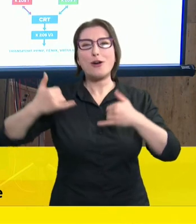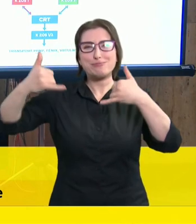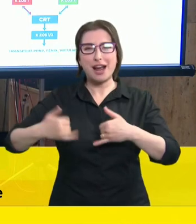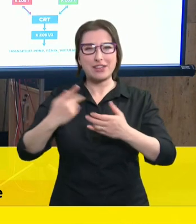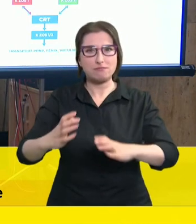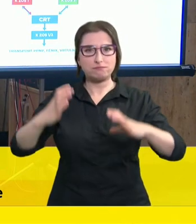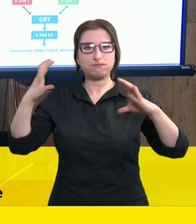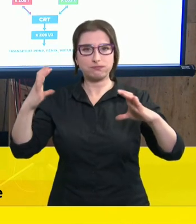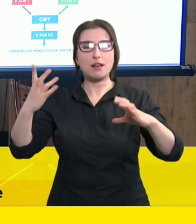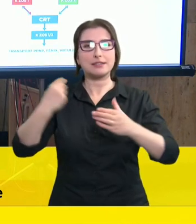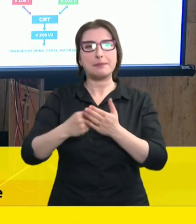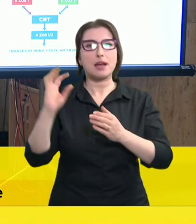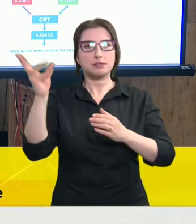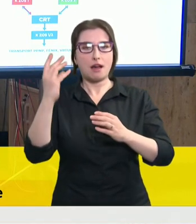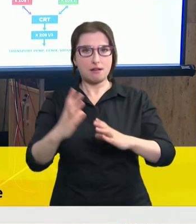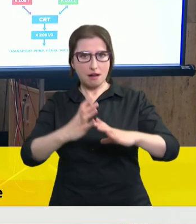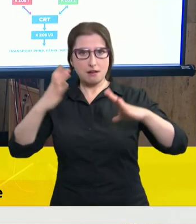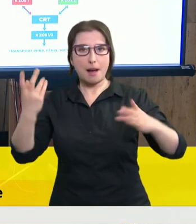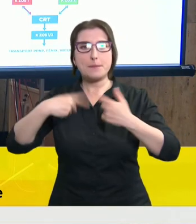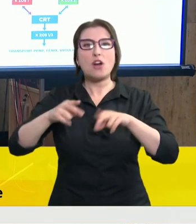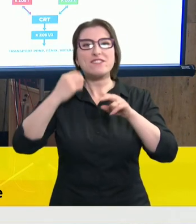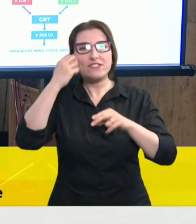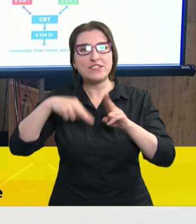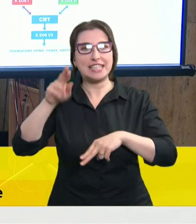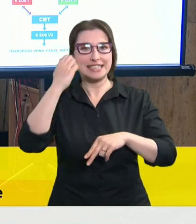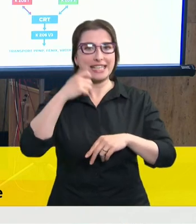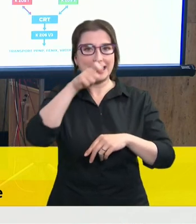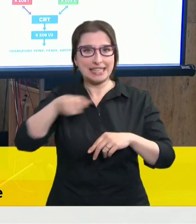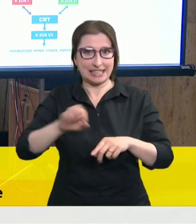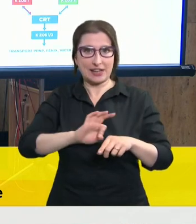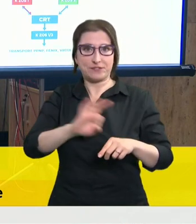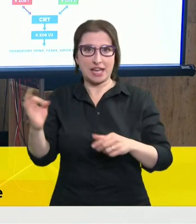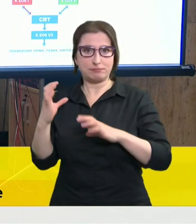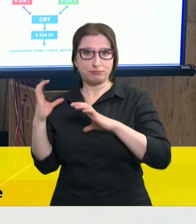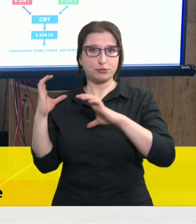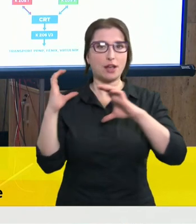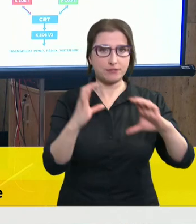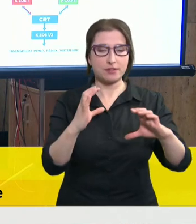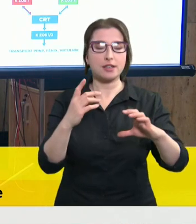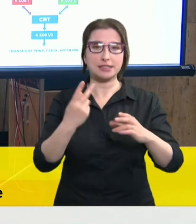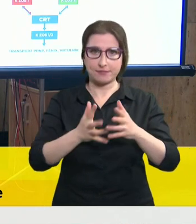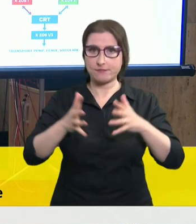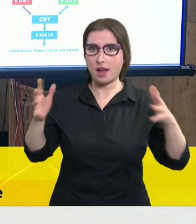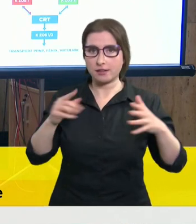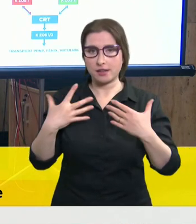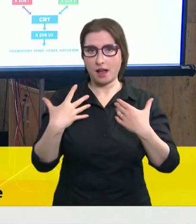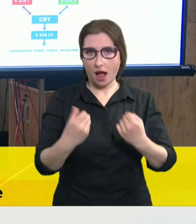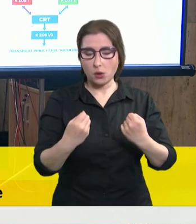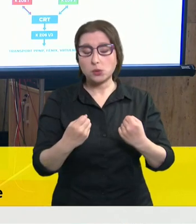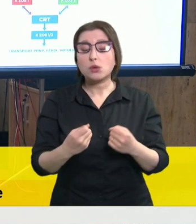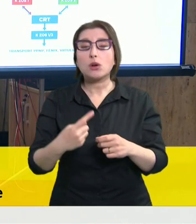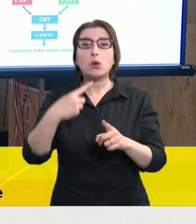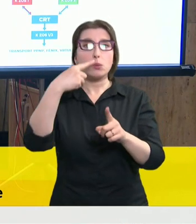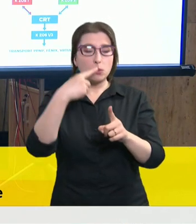další velkokapacitní vůz na tuto přepravu, což je velmi dobrá zpráva. A jak armáda České republiky, tak